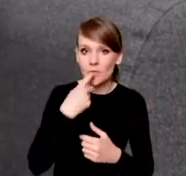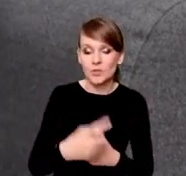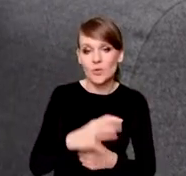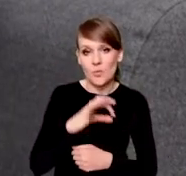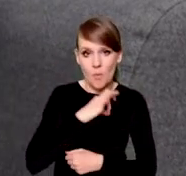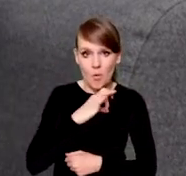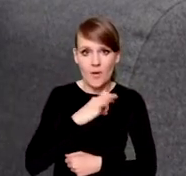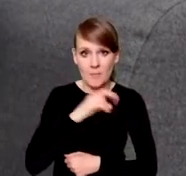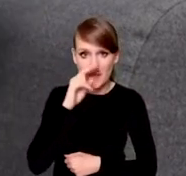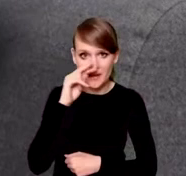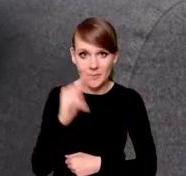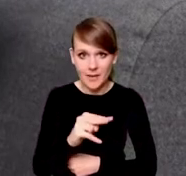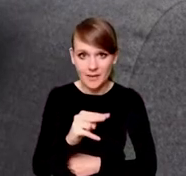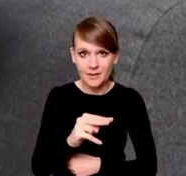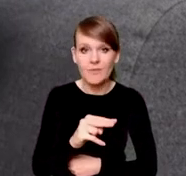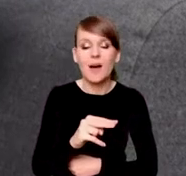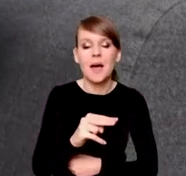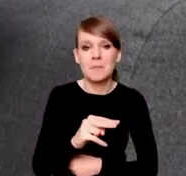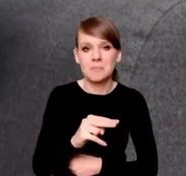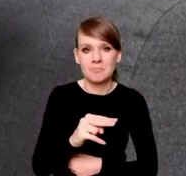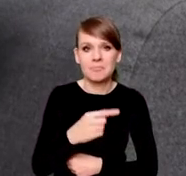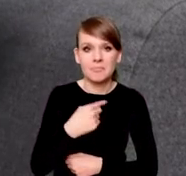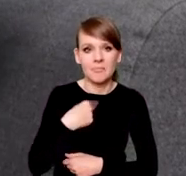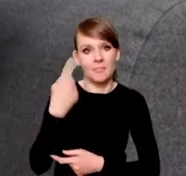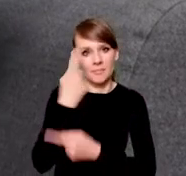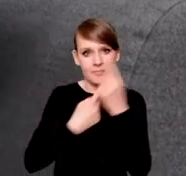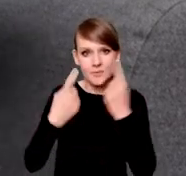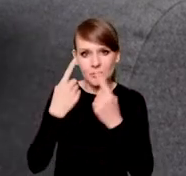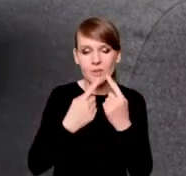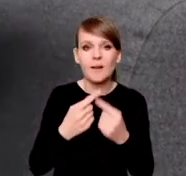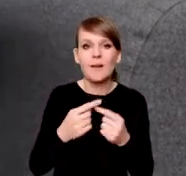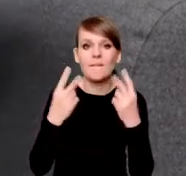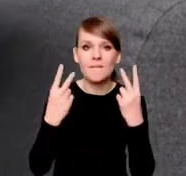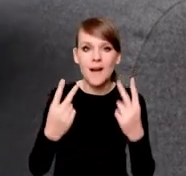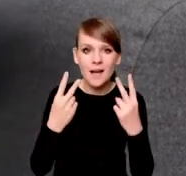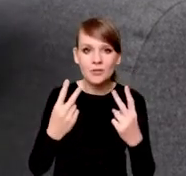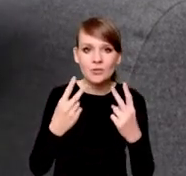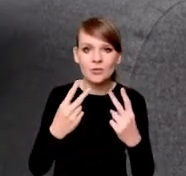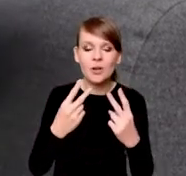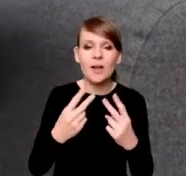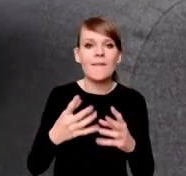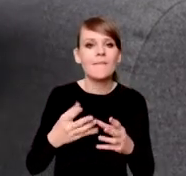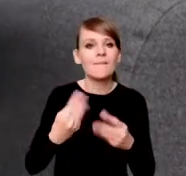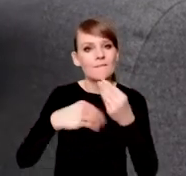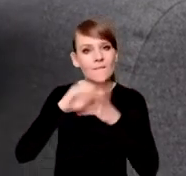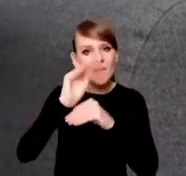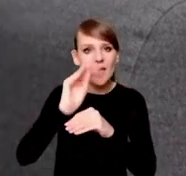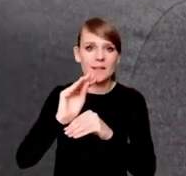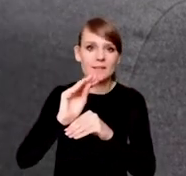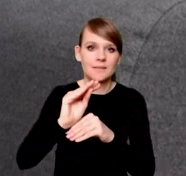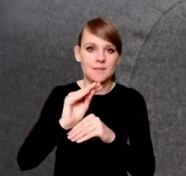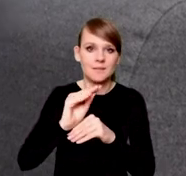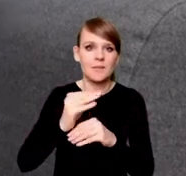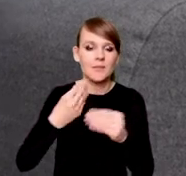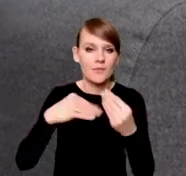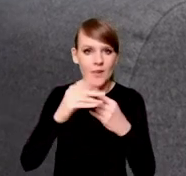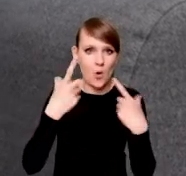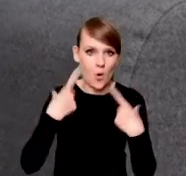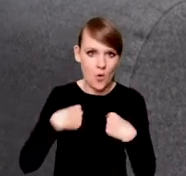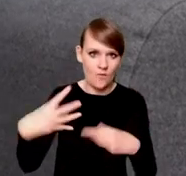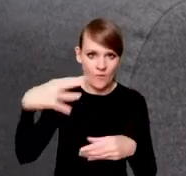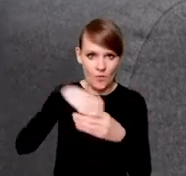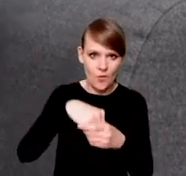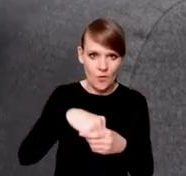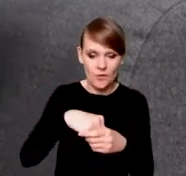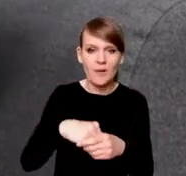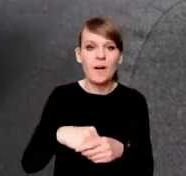perspektywy uważam za ważne włączenie szerszej grupy, czy w ogóle